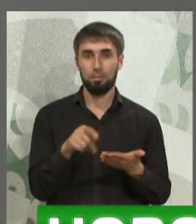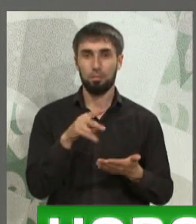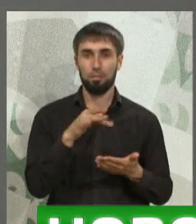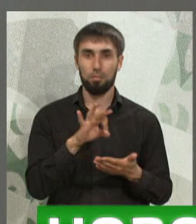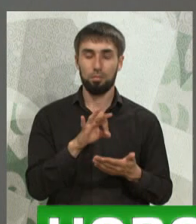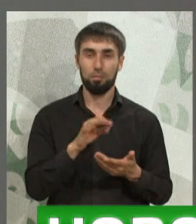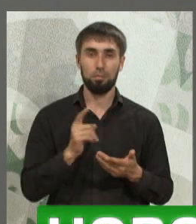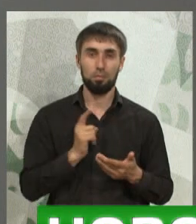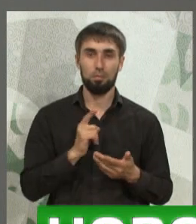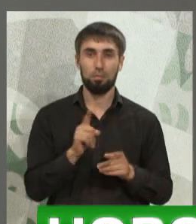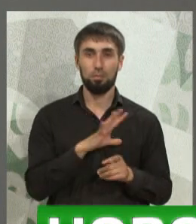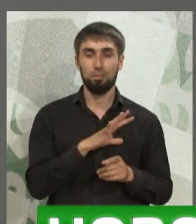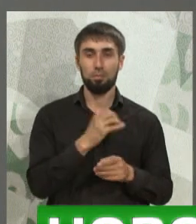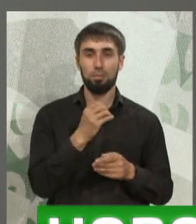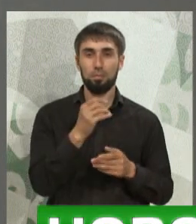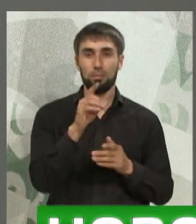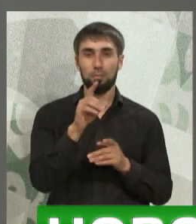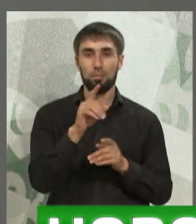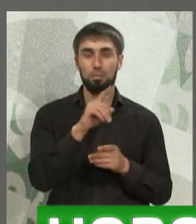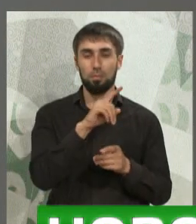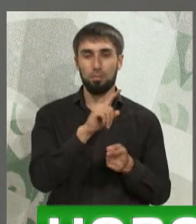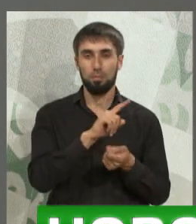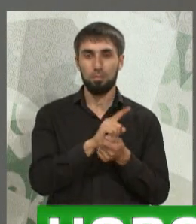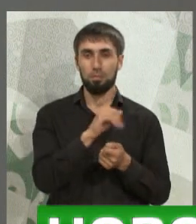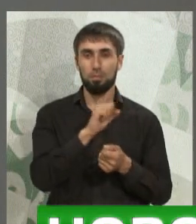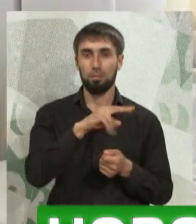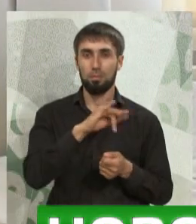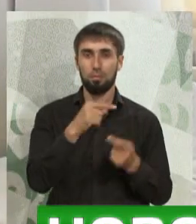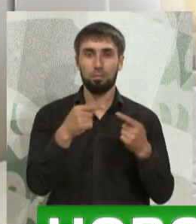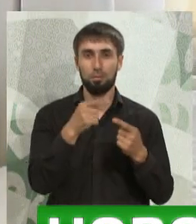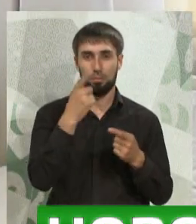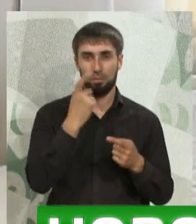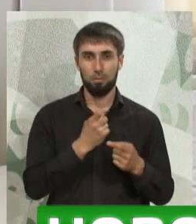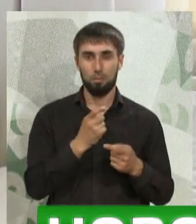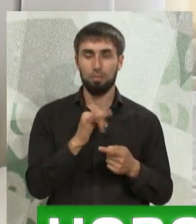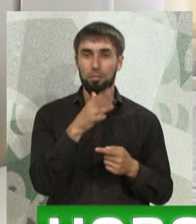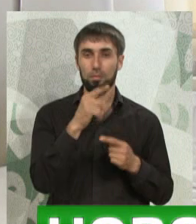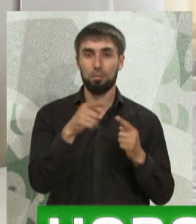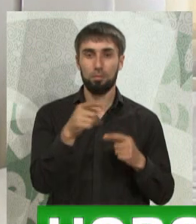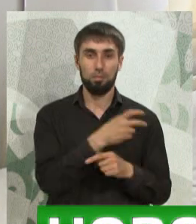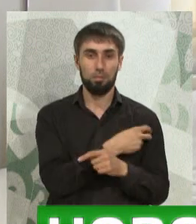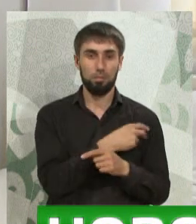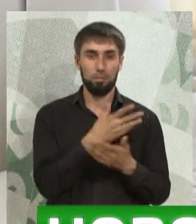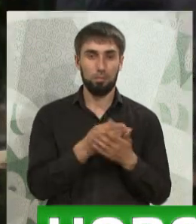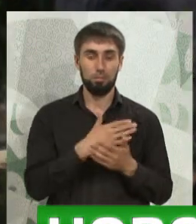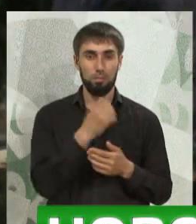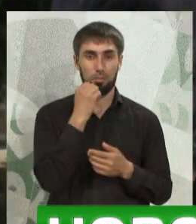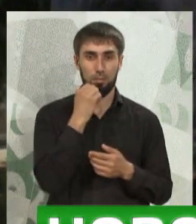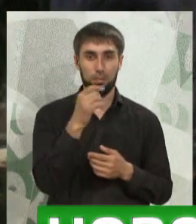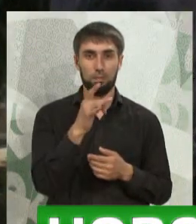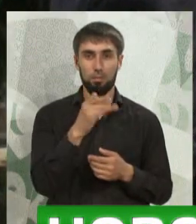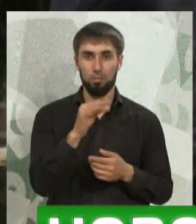ждут контрольных анализов, чтобы, собственно, готовиться к этой выписке. За время присутствия врачей в нашем регионе они отмечают